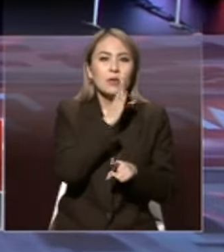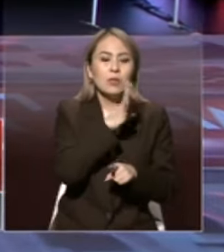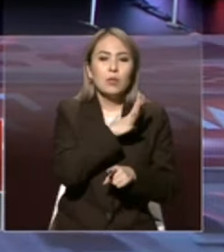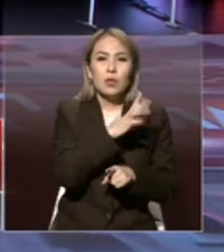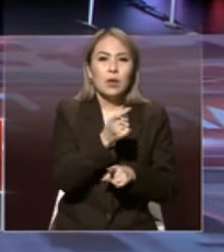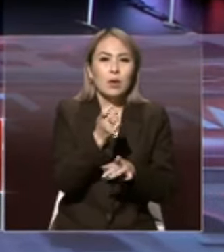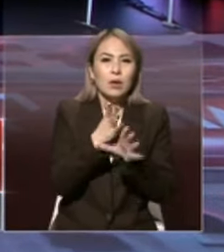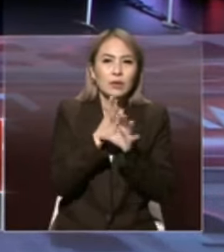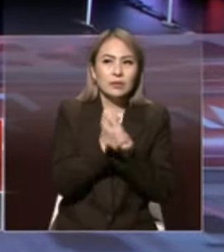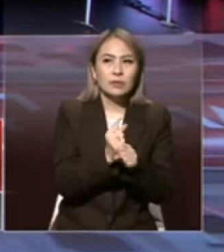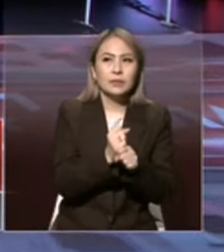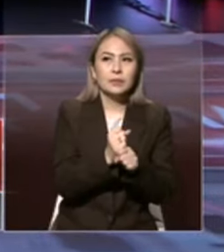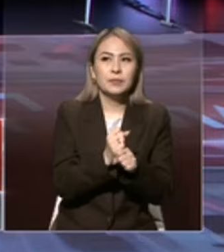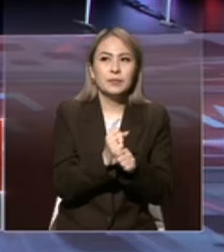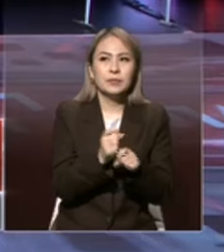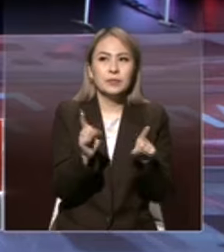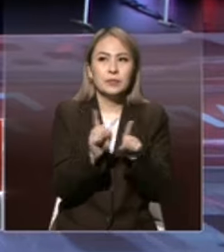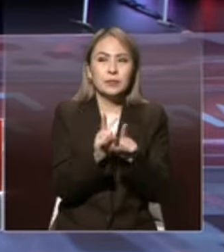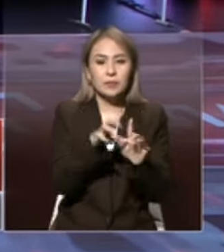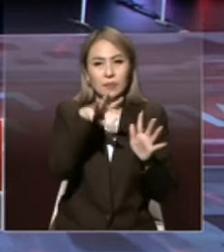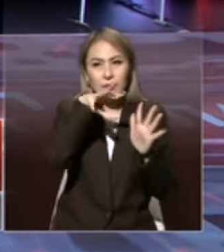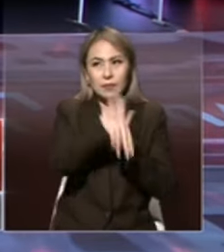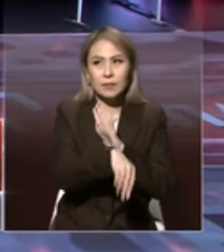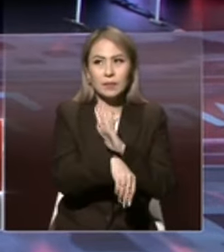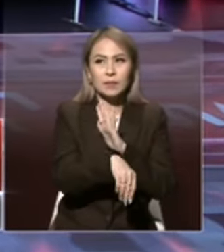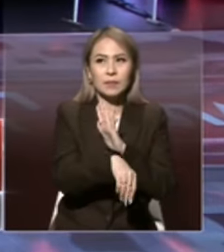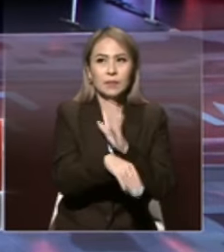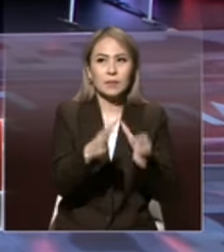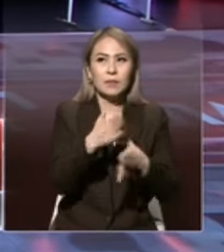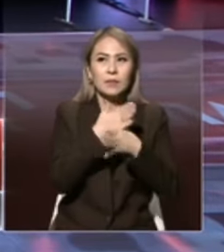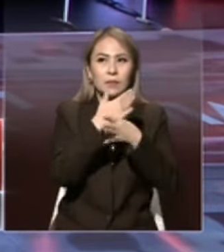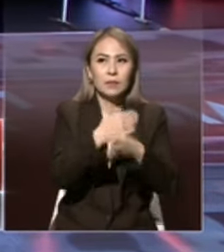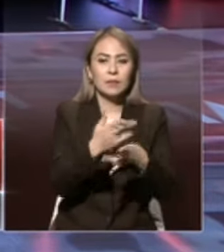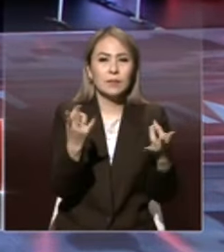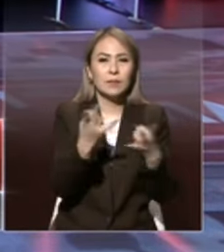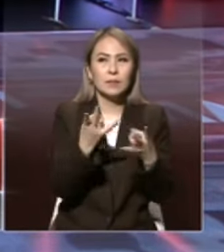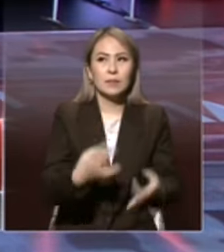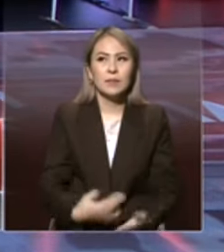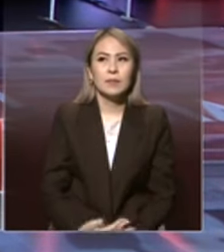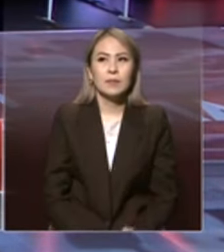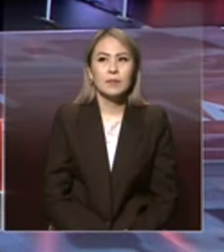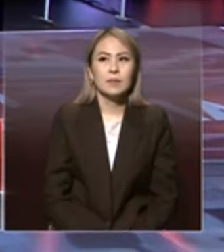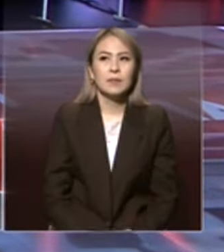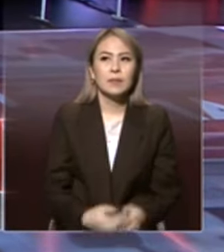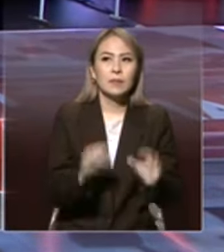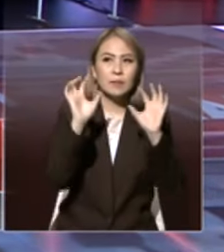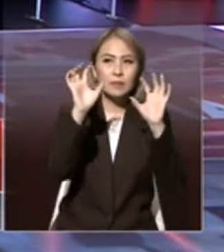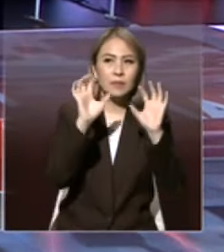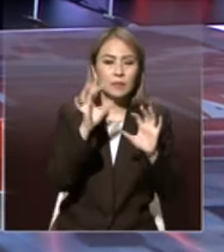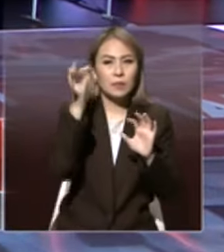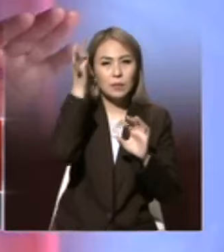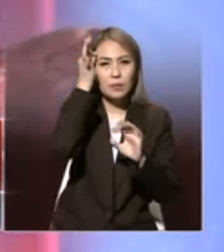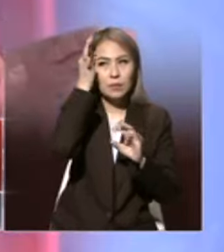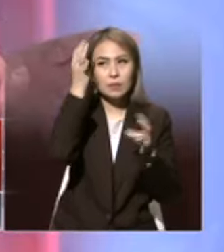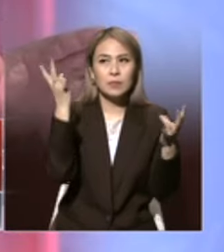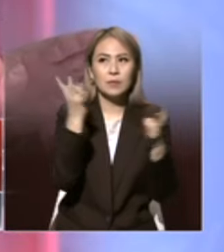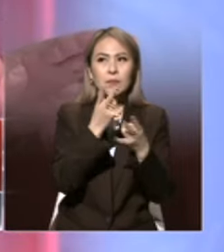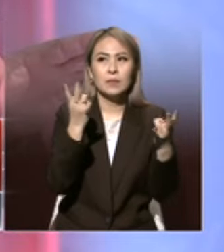мүмкін. Бірақ оларды да біз контекстте қарастырып көмек жолдарын ұсынуымыз керек. Заң қабылдаған кезде осыны ескеруіміз керек.